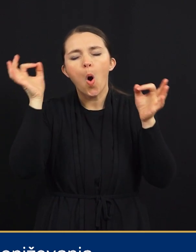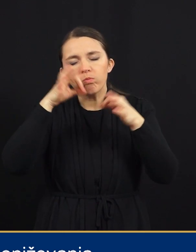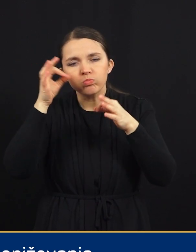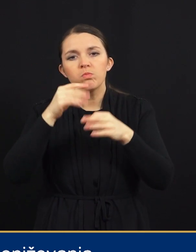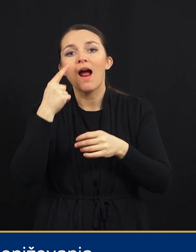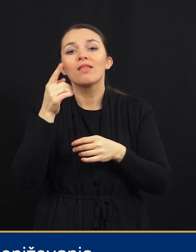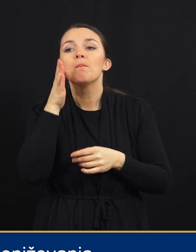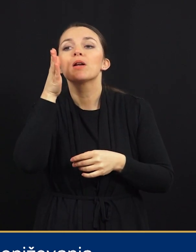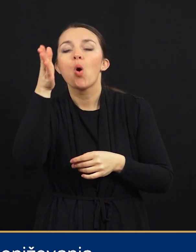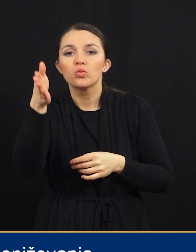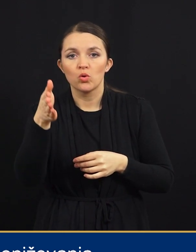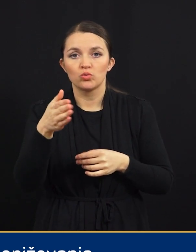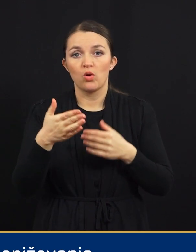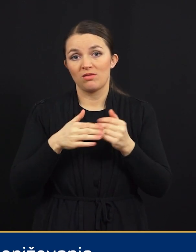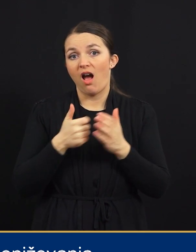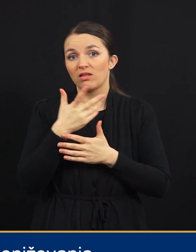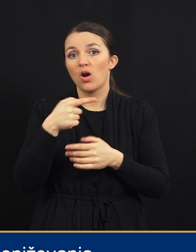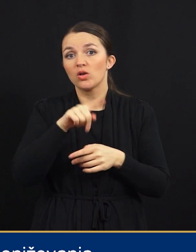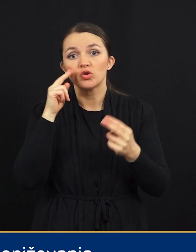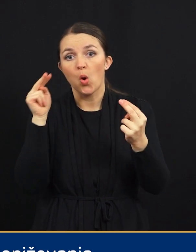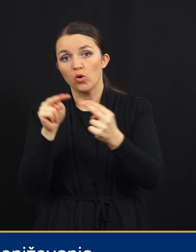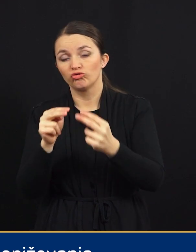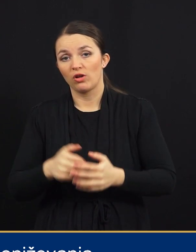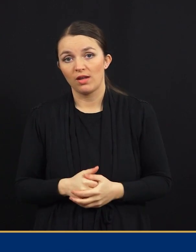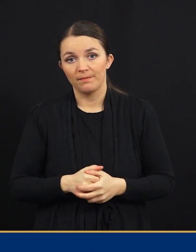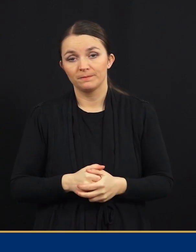nad prihodnostjo, s katero so soočene.